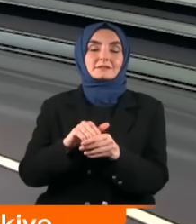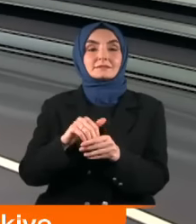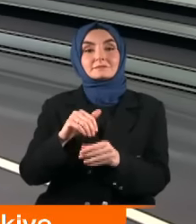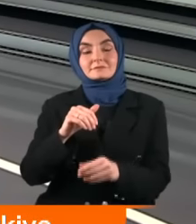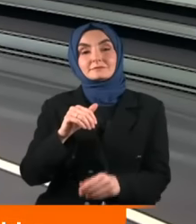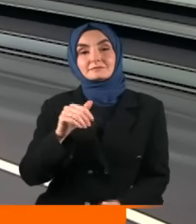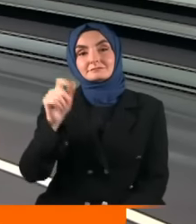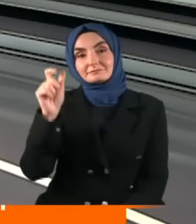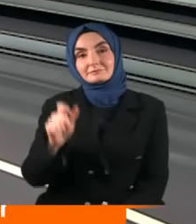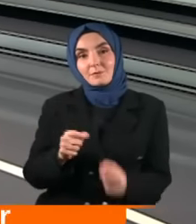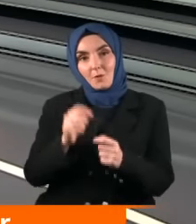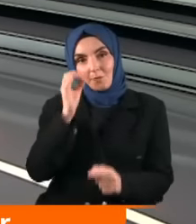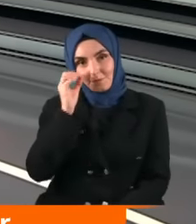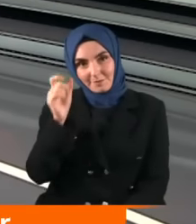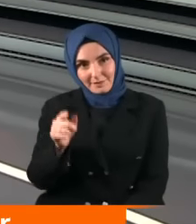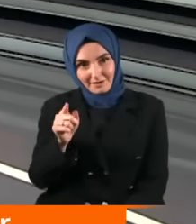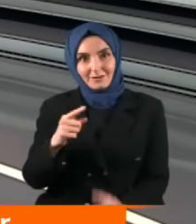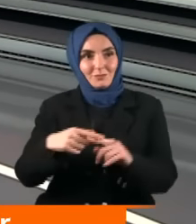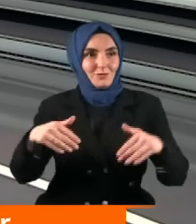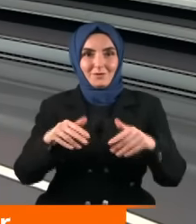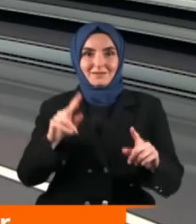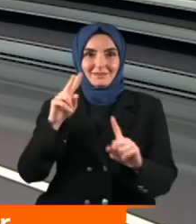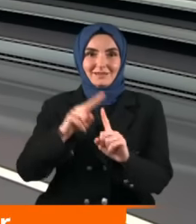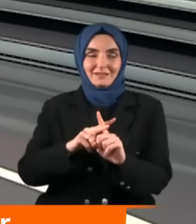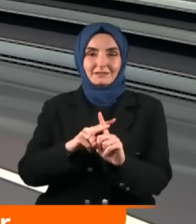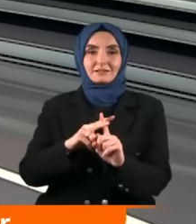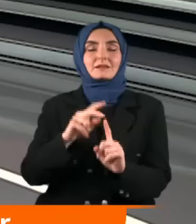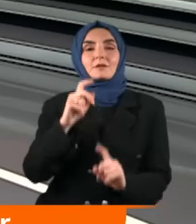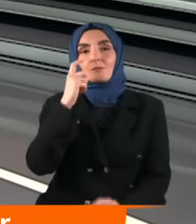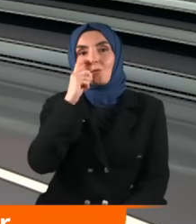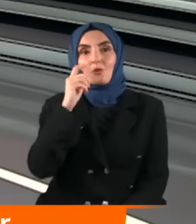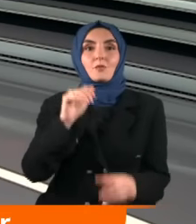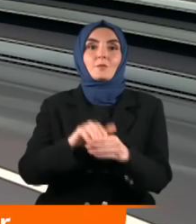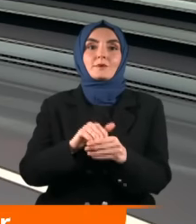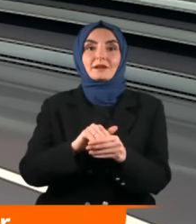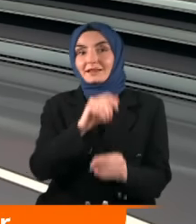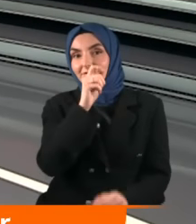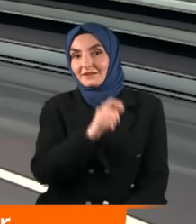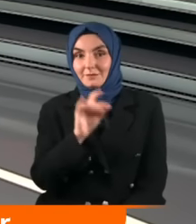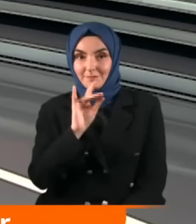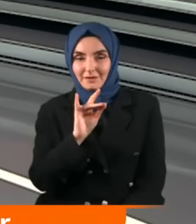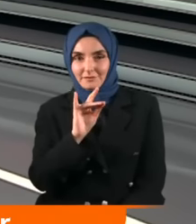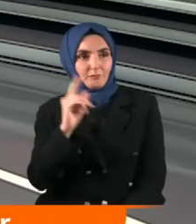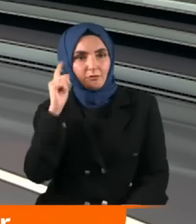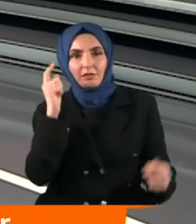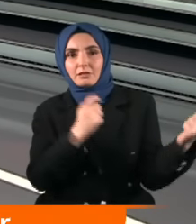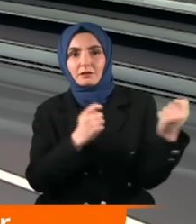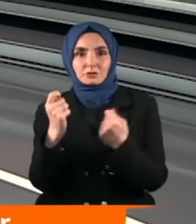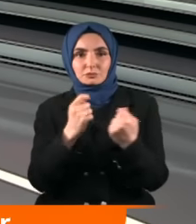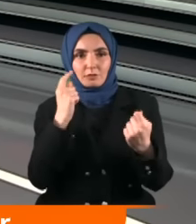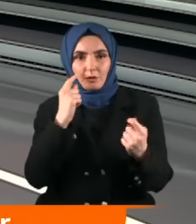Bolu Milletvekili İsmail Akgül'le tartıştı. Hatta öfkesine hakim olamayıp üzerine yürüdü, hakaret etti.